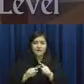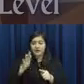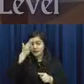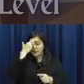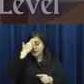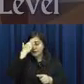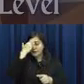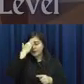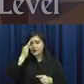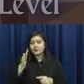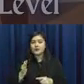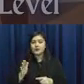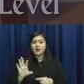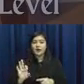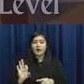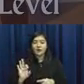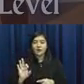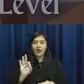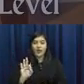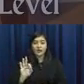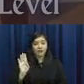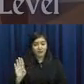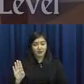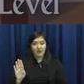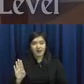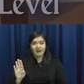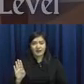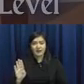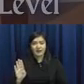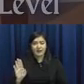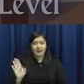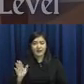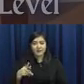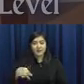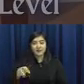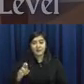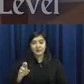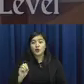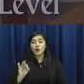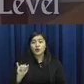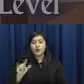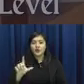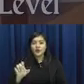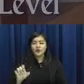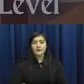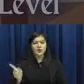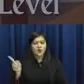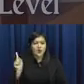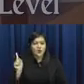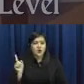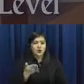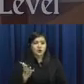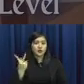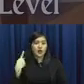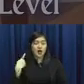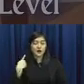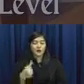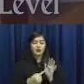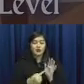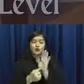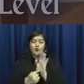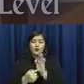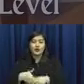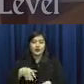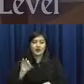ngayon sa Facebook. Ano ang laman ng post mo sa Facebook? Mm-hmm.